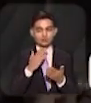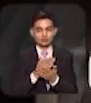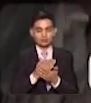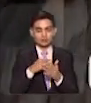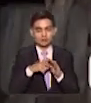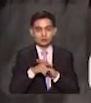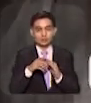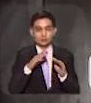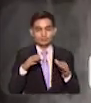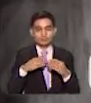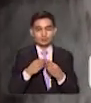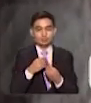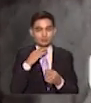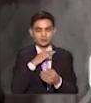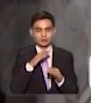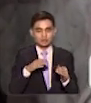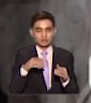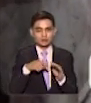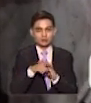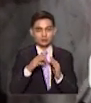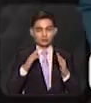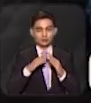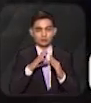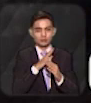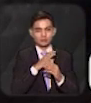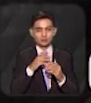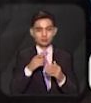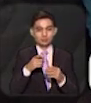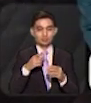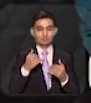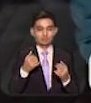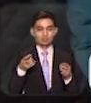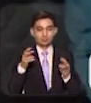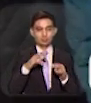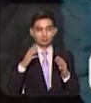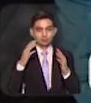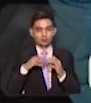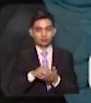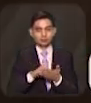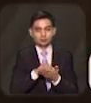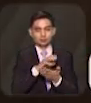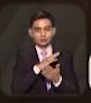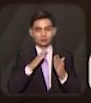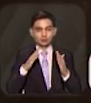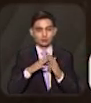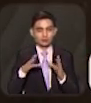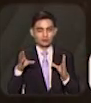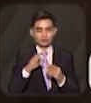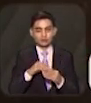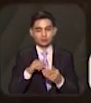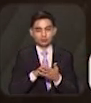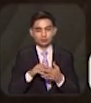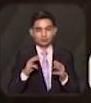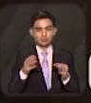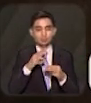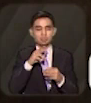Тілсіз жау көппалалы отбасының бастарындағы жалғыз баспанасын шарпып, үйдің тек тас қабырғасын ғана қалдырған. Бір мезетте бар дүние мүліктер күлге айналған